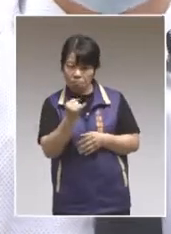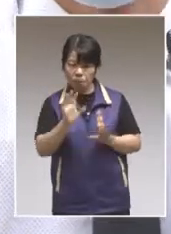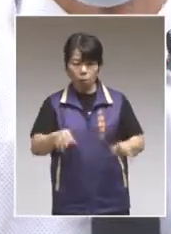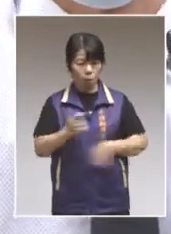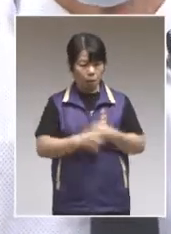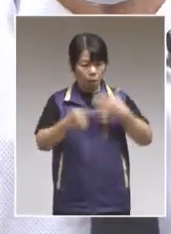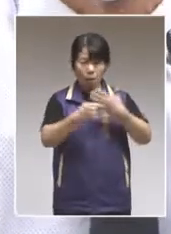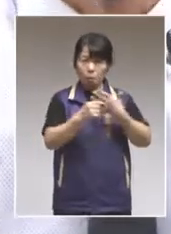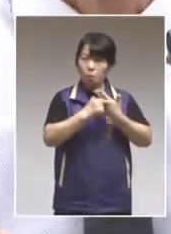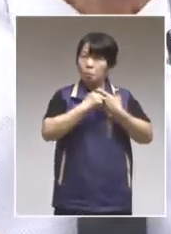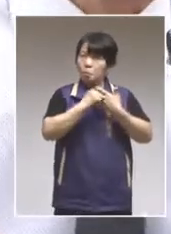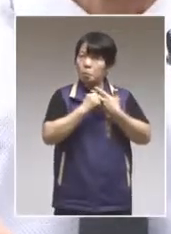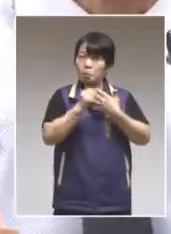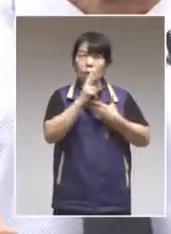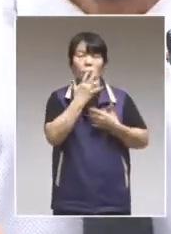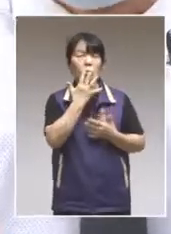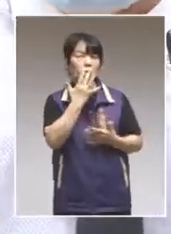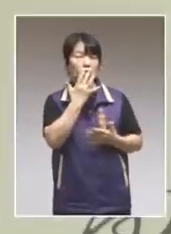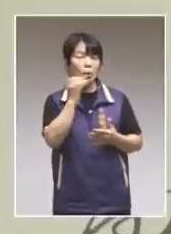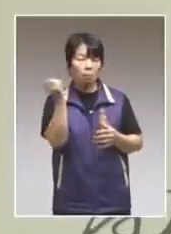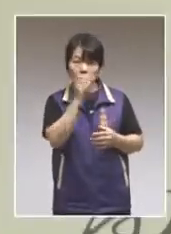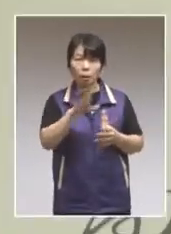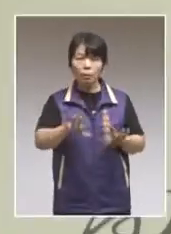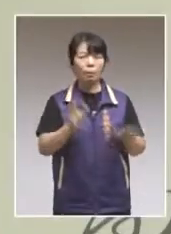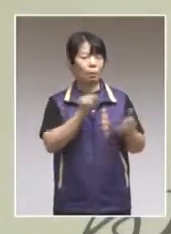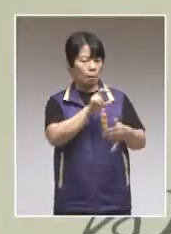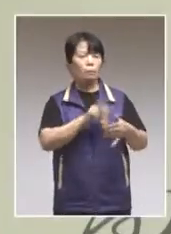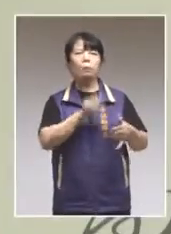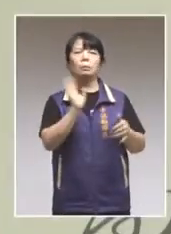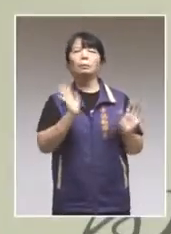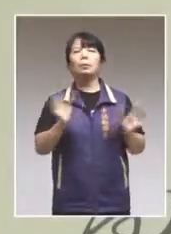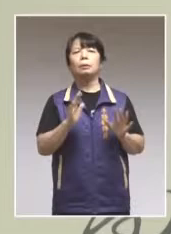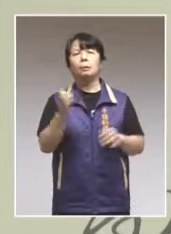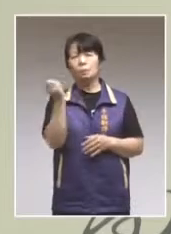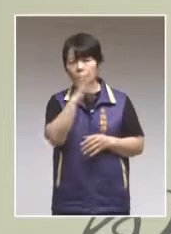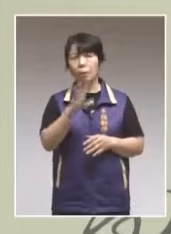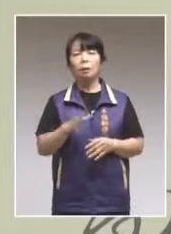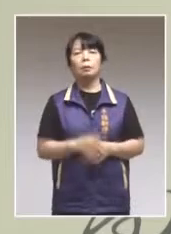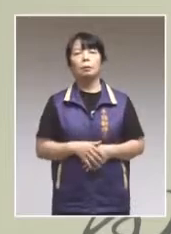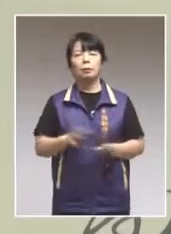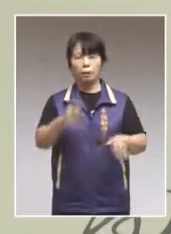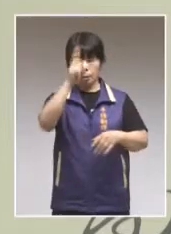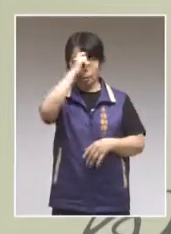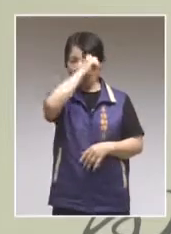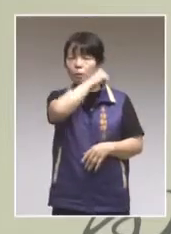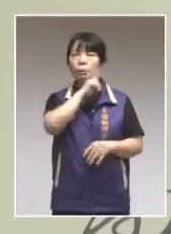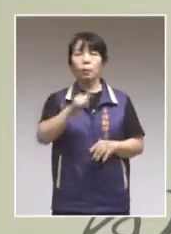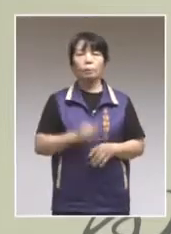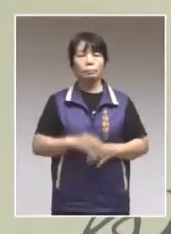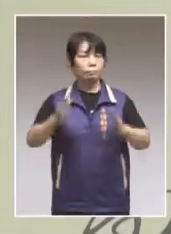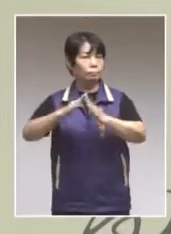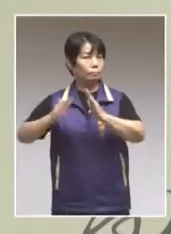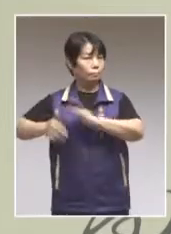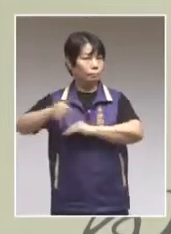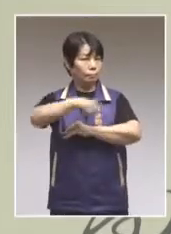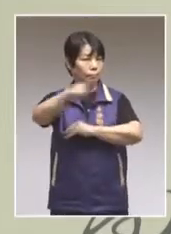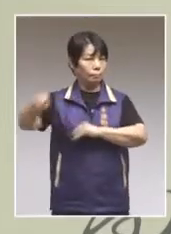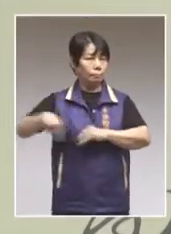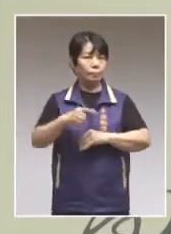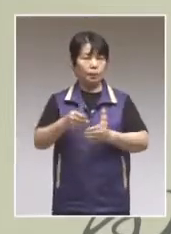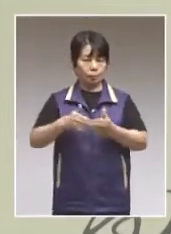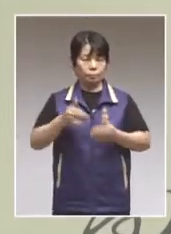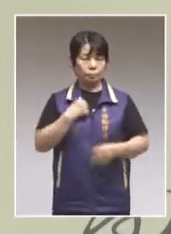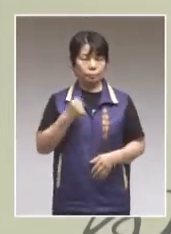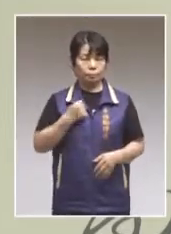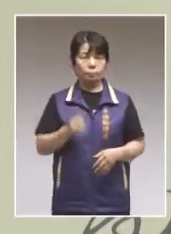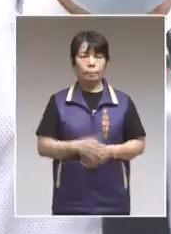不好，我们就知道说这个孩子不好。哦，那所以当然还是最希望说，各位家长能够知道